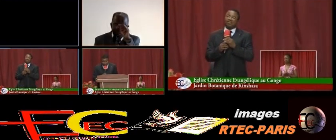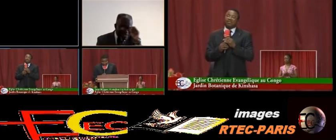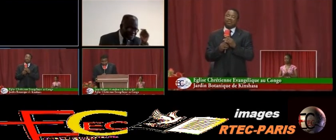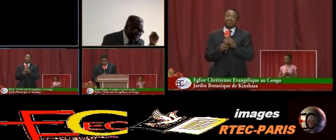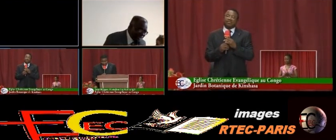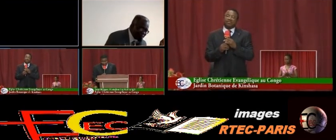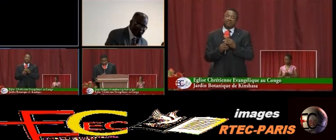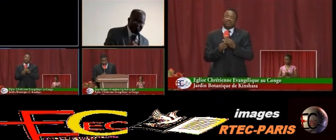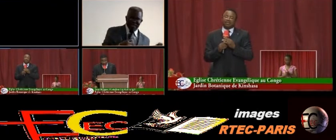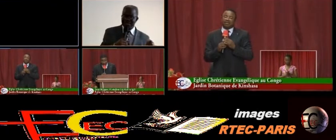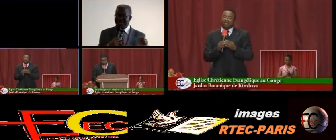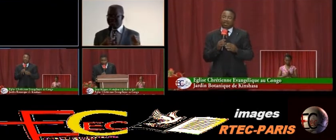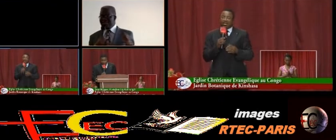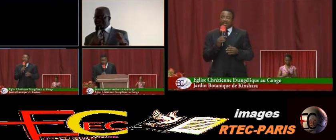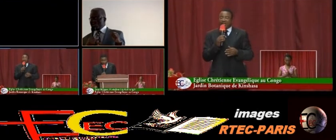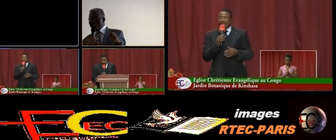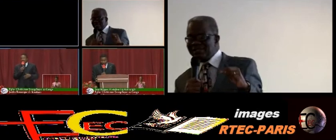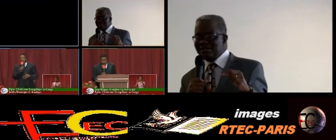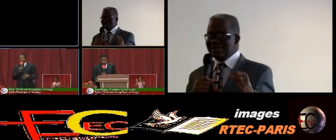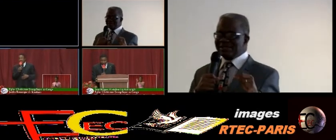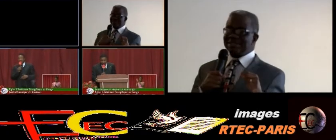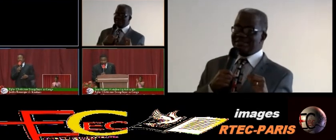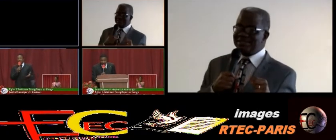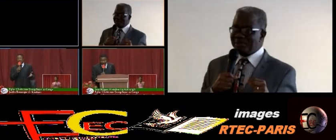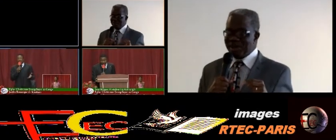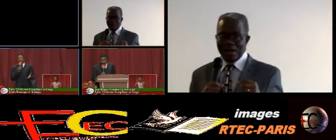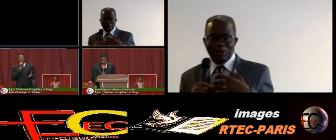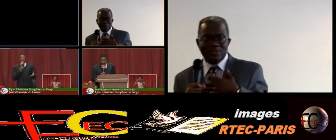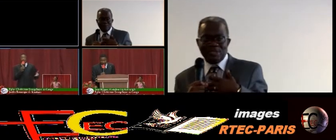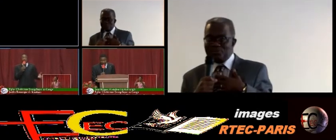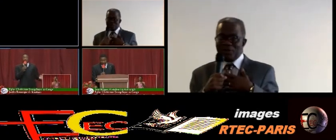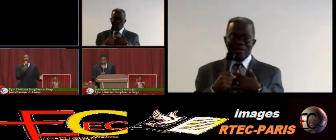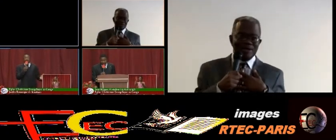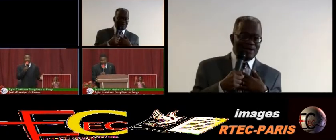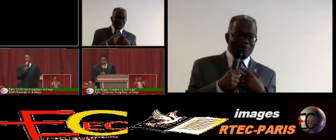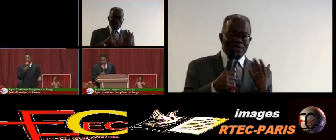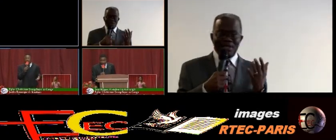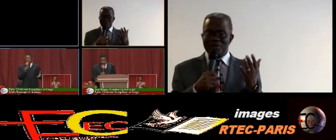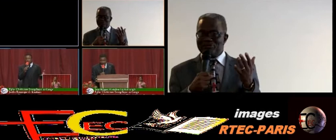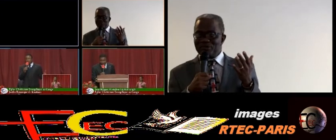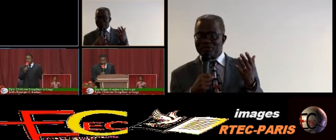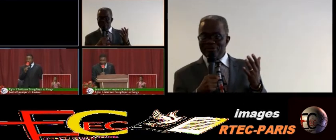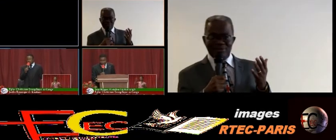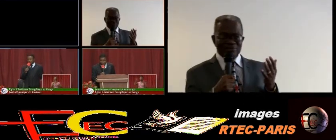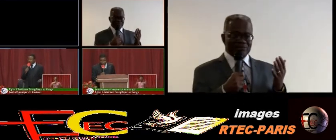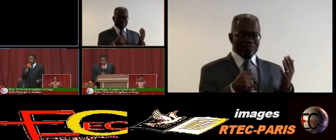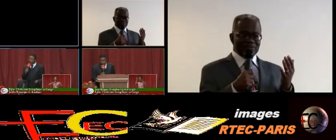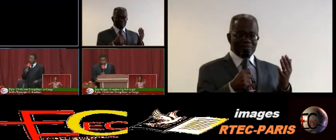na Corinto bayeba Nzambe bakoma ba Kristo. Ça n'existe pas à ma connaissance, du moins. Au moins quelqu'un